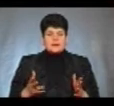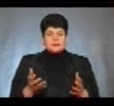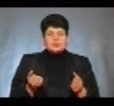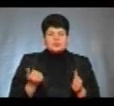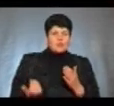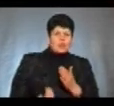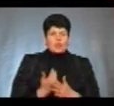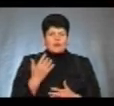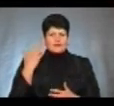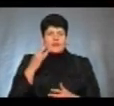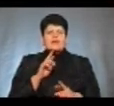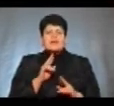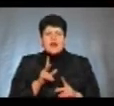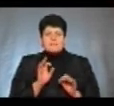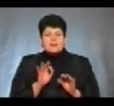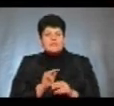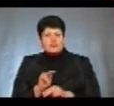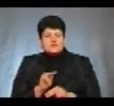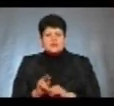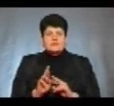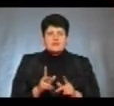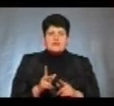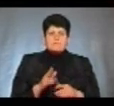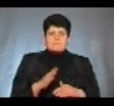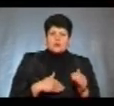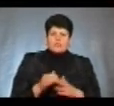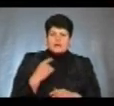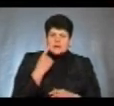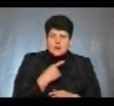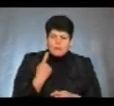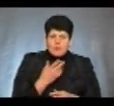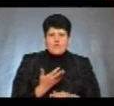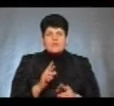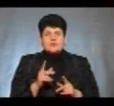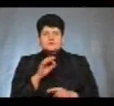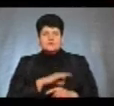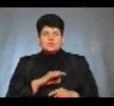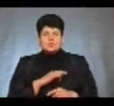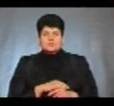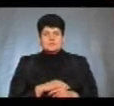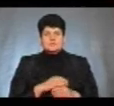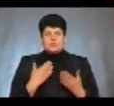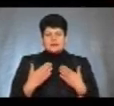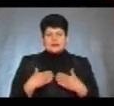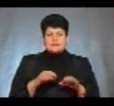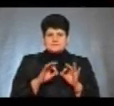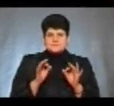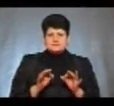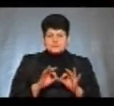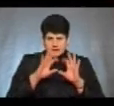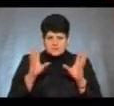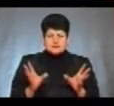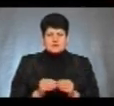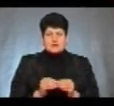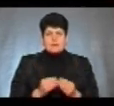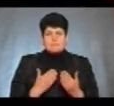ідеї, як навчати, як практикувати мову, як застосовувати комунікативний і компетентнісний підходи до викладання